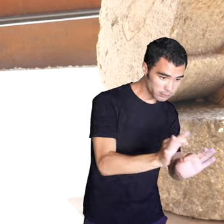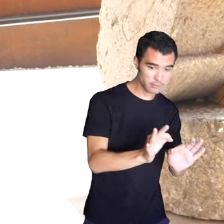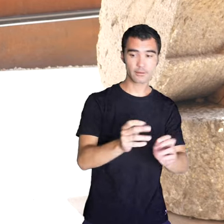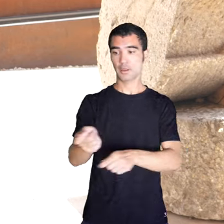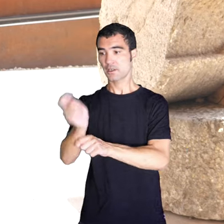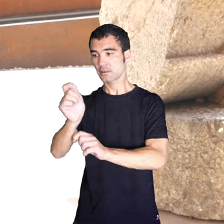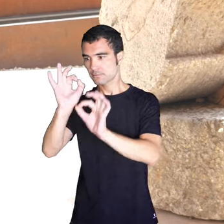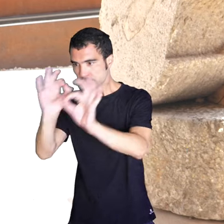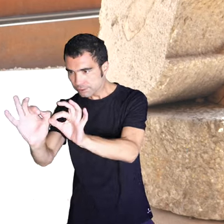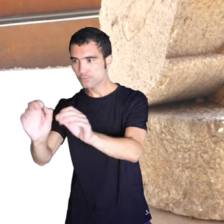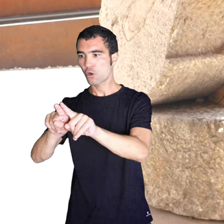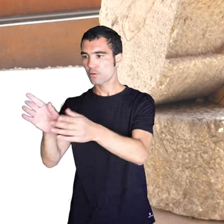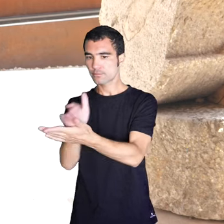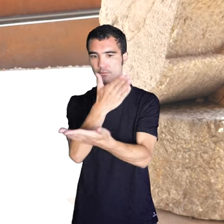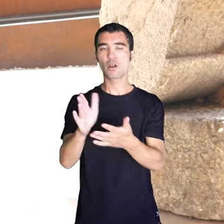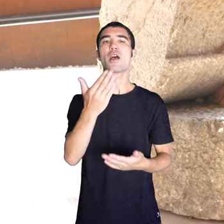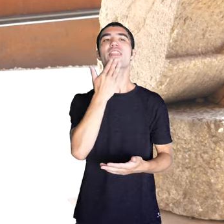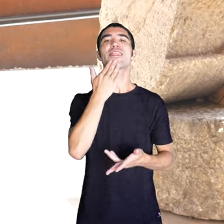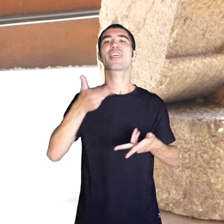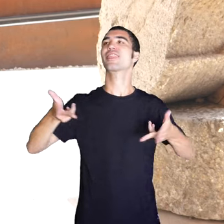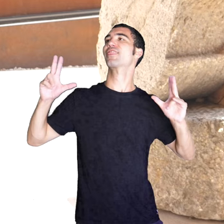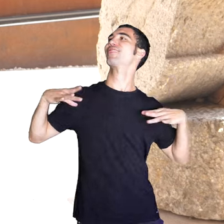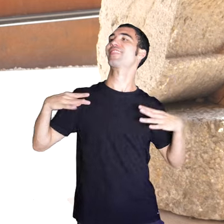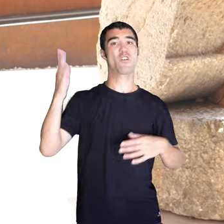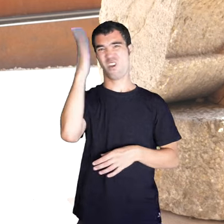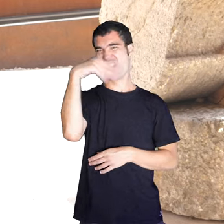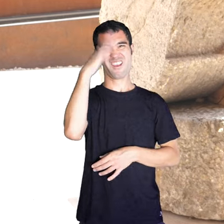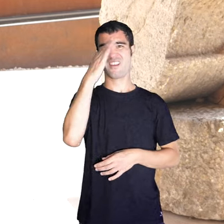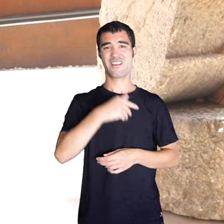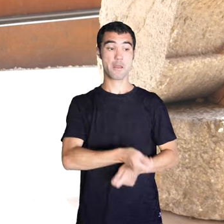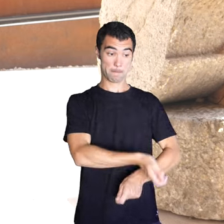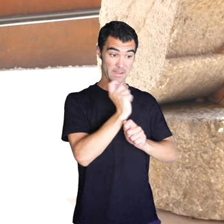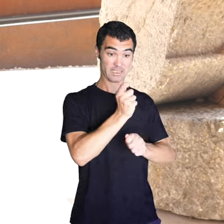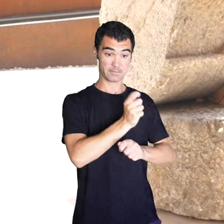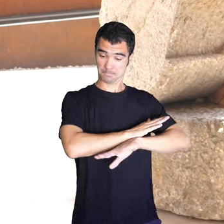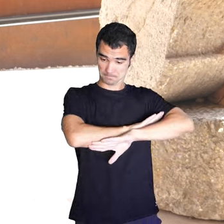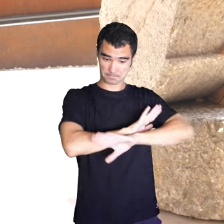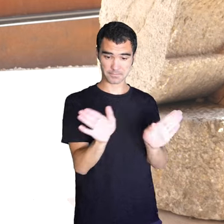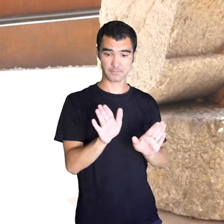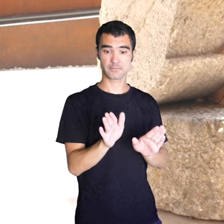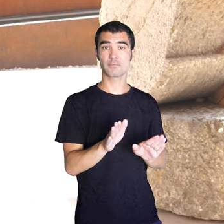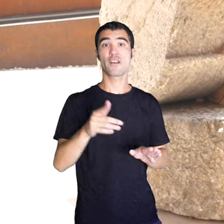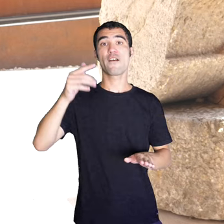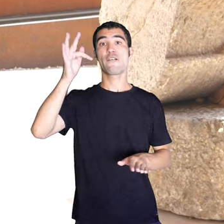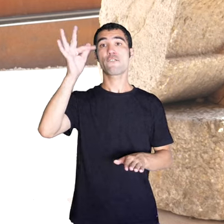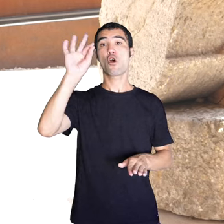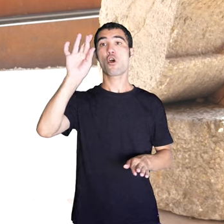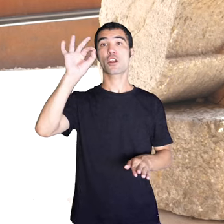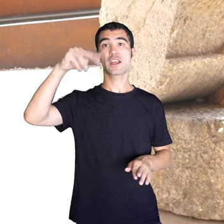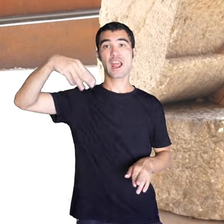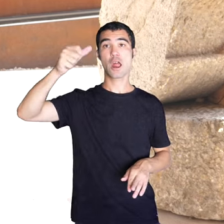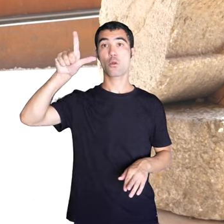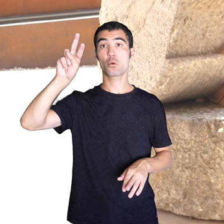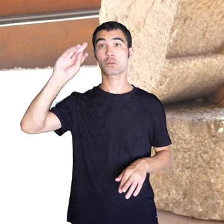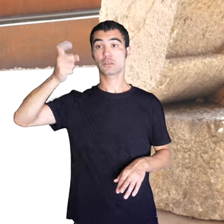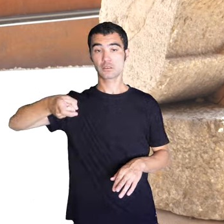No hi havia el recreo. Si s'anava a pescar de Fornalutx, jo sé que anaven a